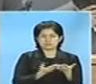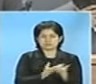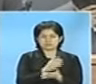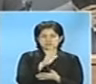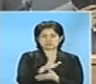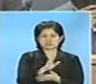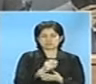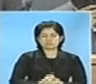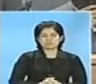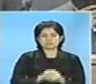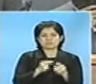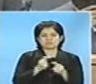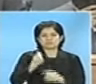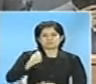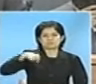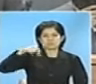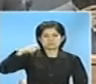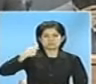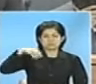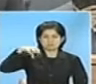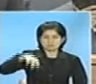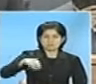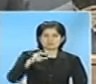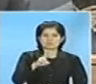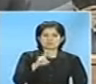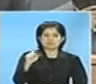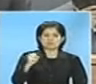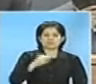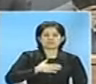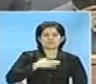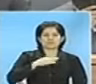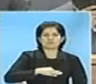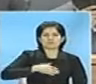ากับผมไม่มีความสบายใจในการที่จะ